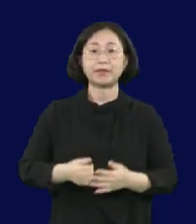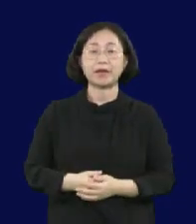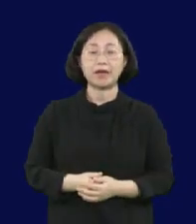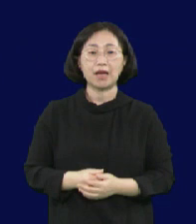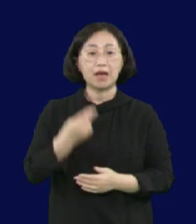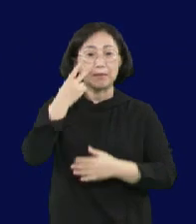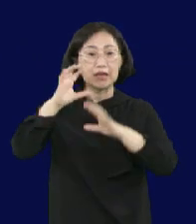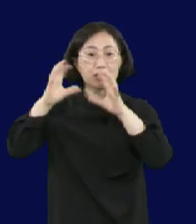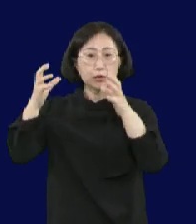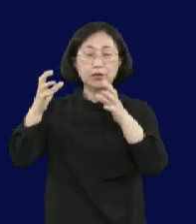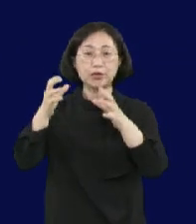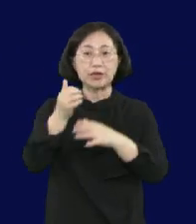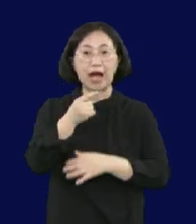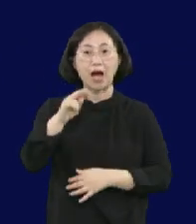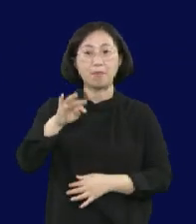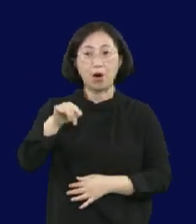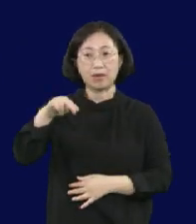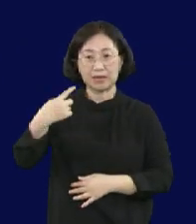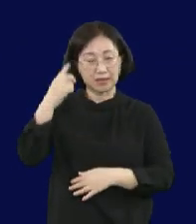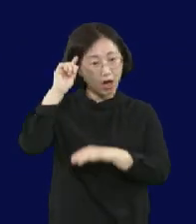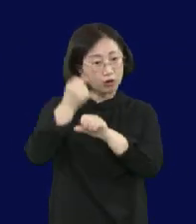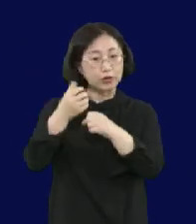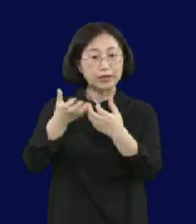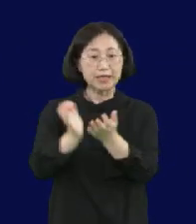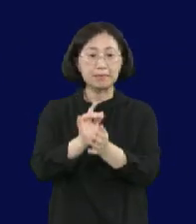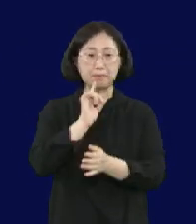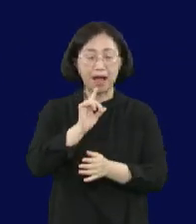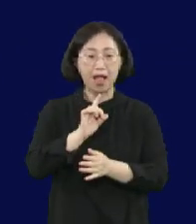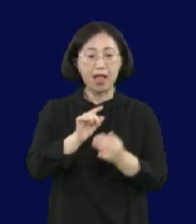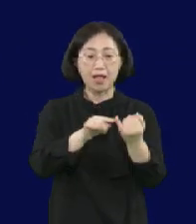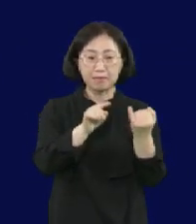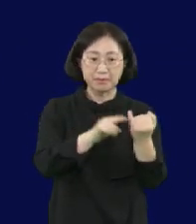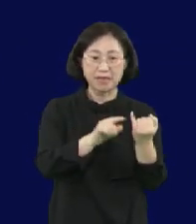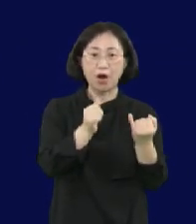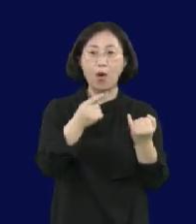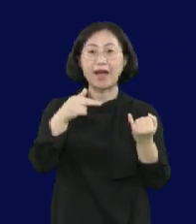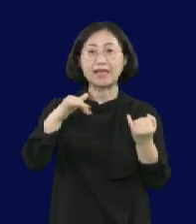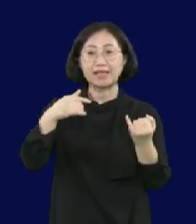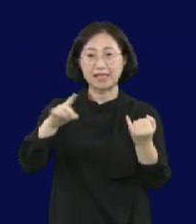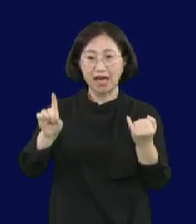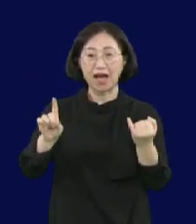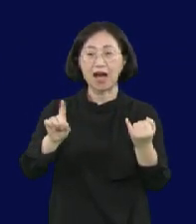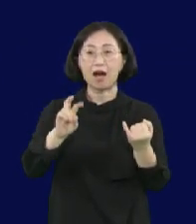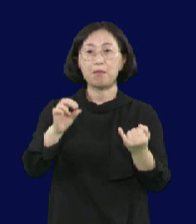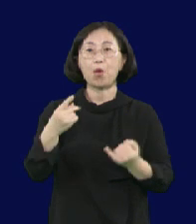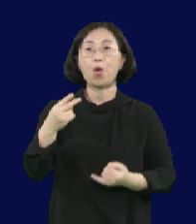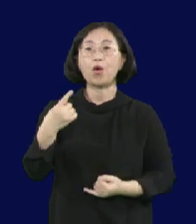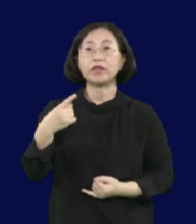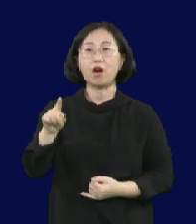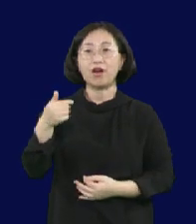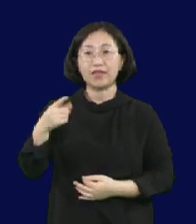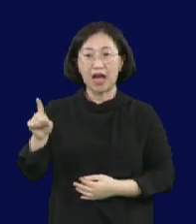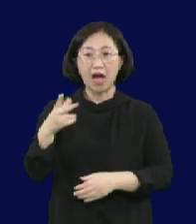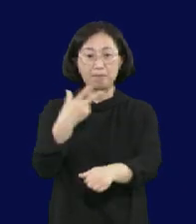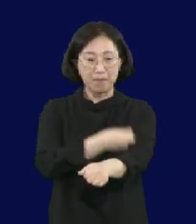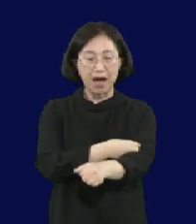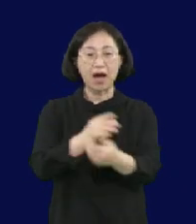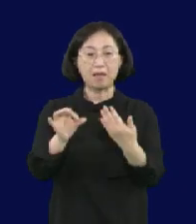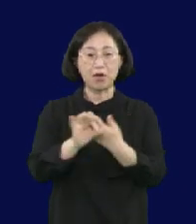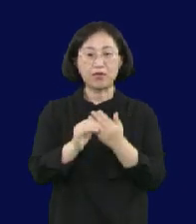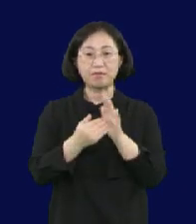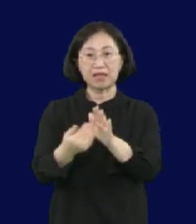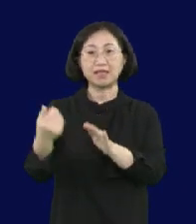오히려 미국 하버드대 연구팀에 따르면 임산부가 화이자나 모더나 등 mRNA 백신을 맞으면